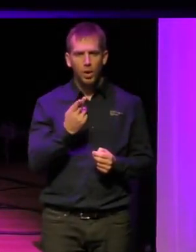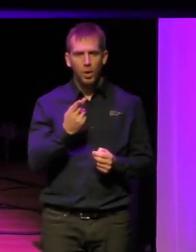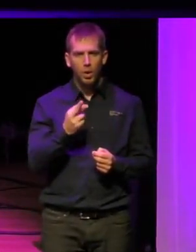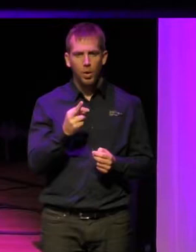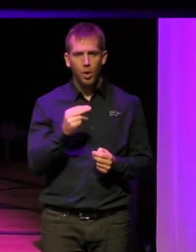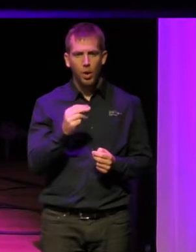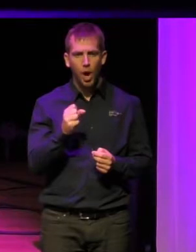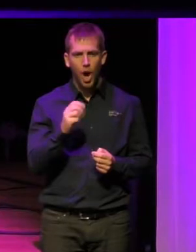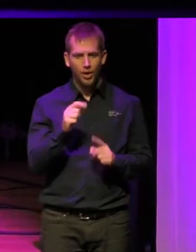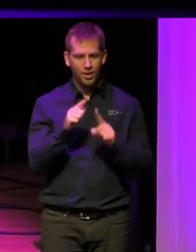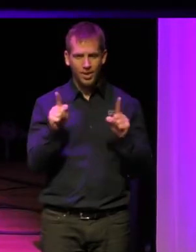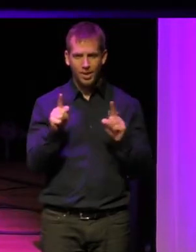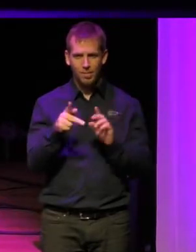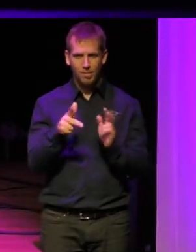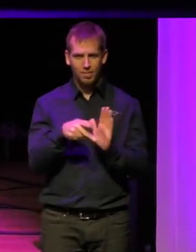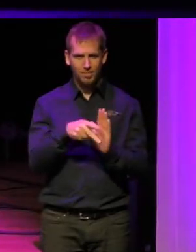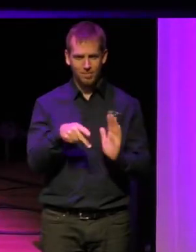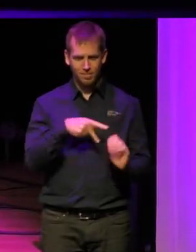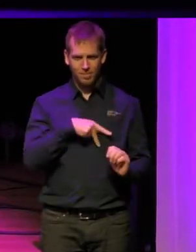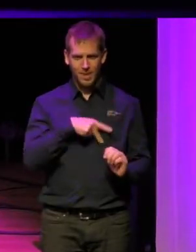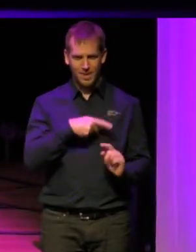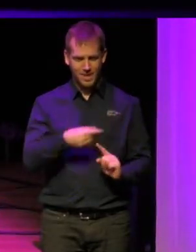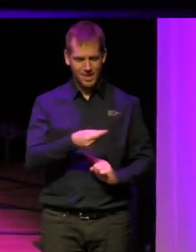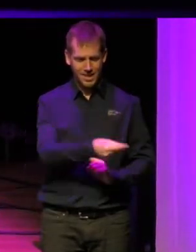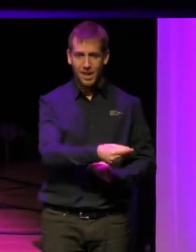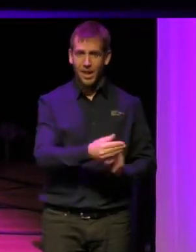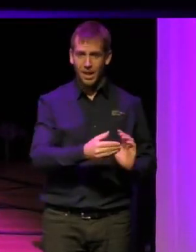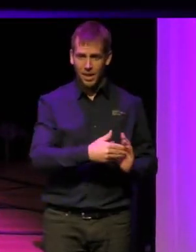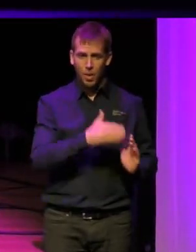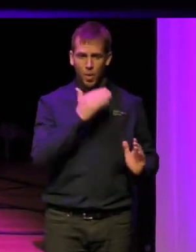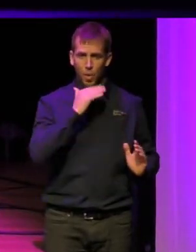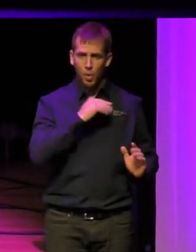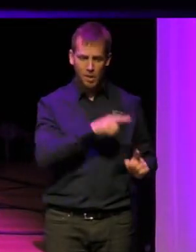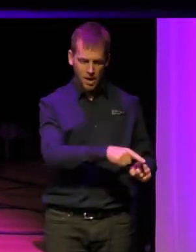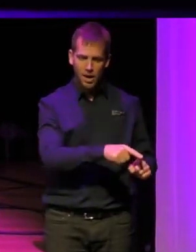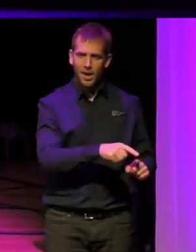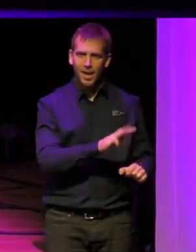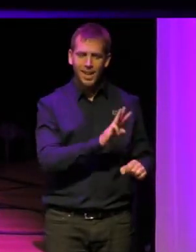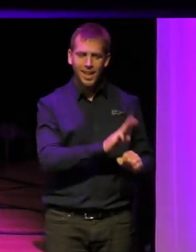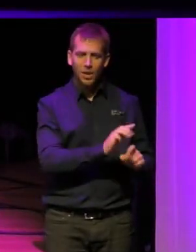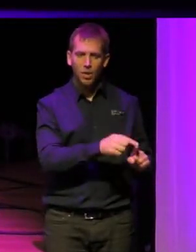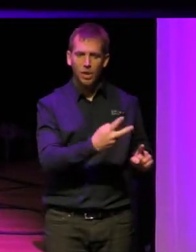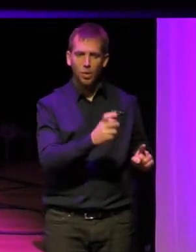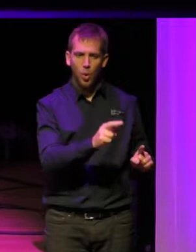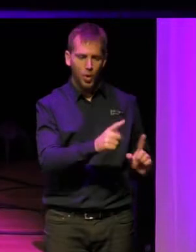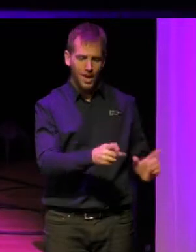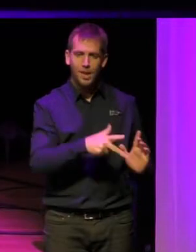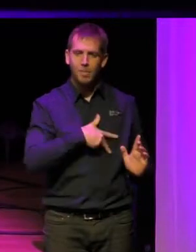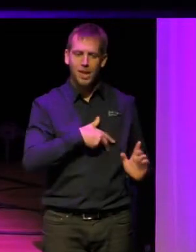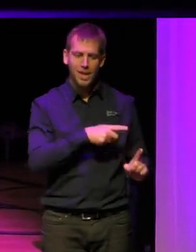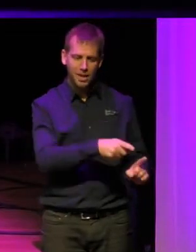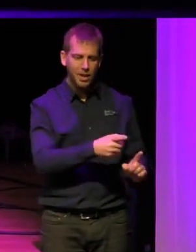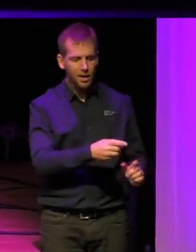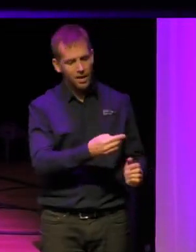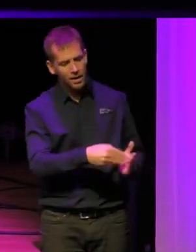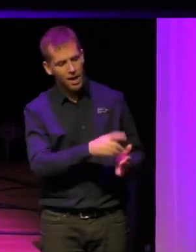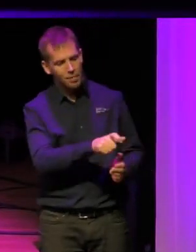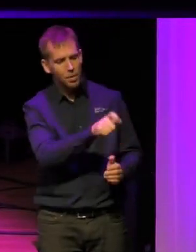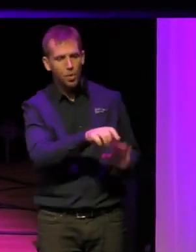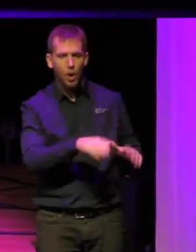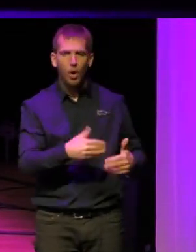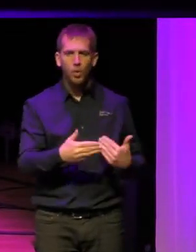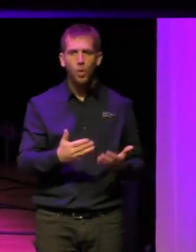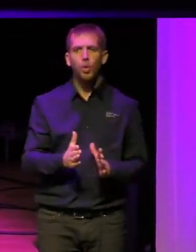En utmärkelse som uppmärksammar unga mellan 13 och 20 år som med små resurser gjort